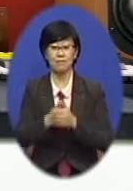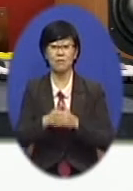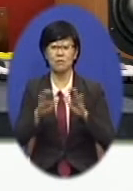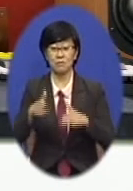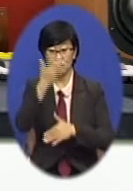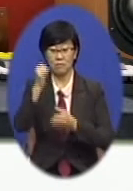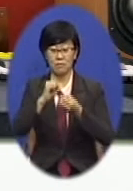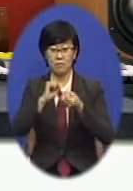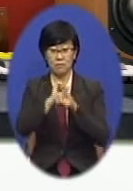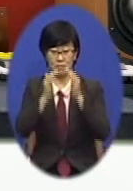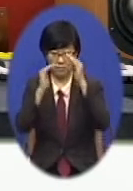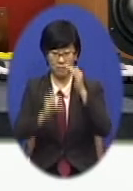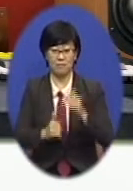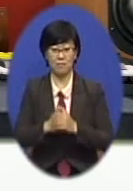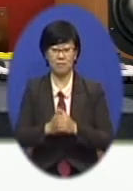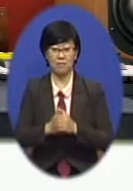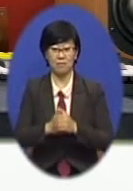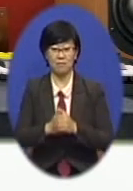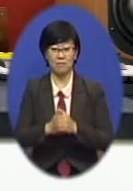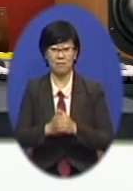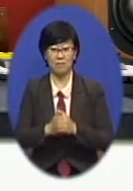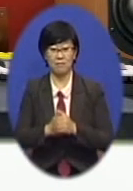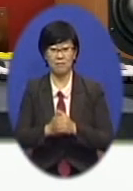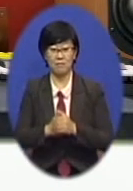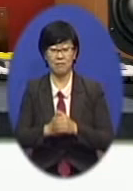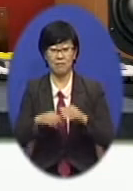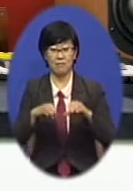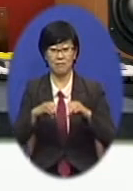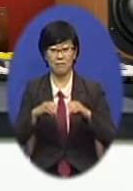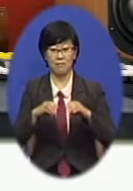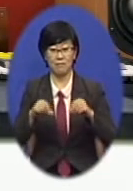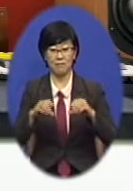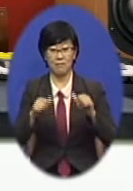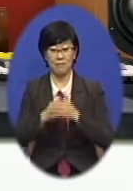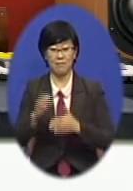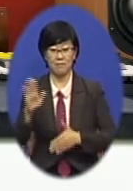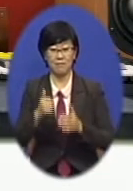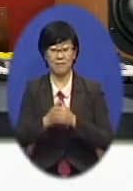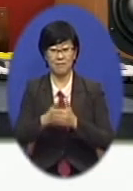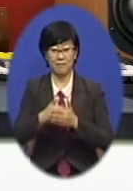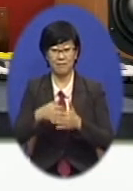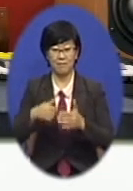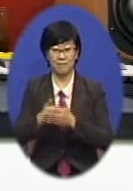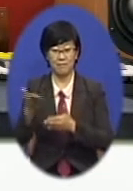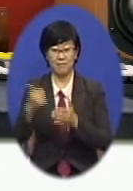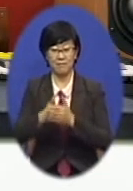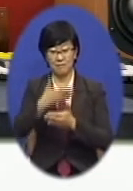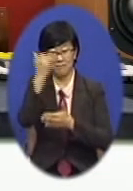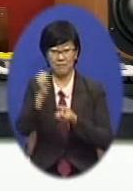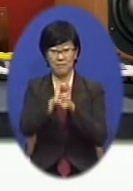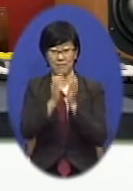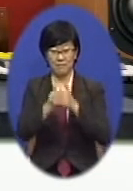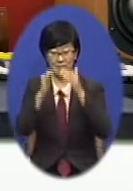오늘 할미꽃 사연, 네. 우리 송봉수 씨의, 예, 우리 토야가 오늘은 아니고 송봉수 씨의